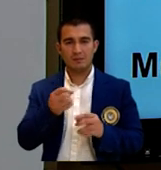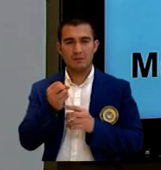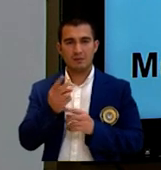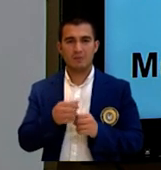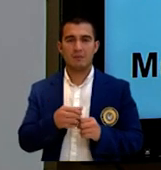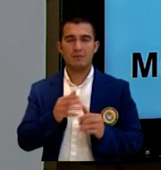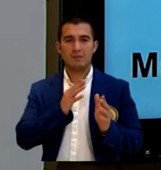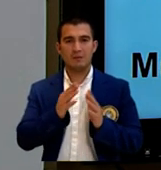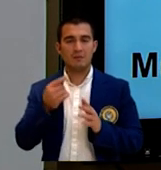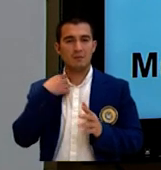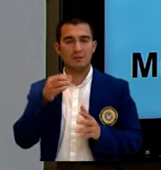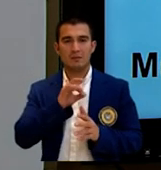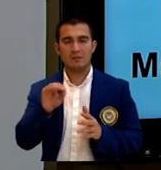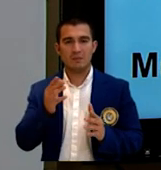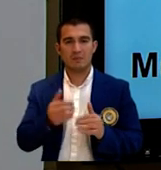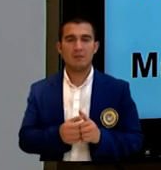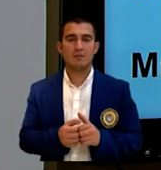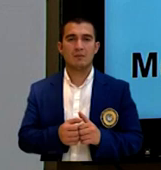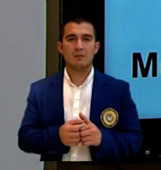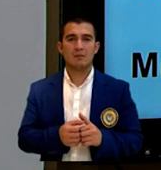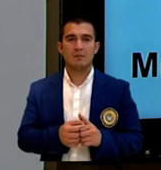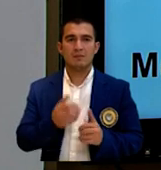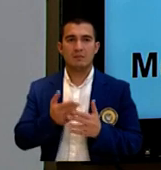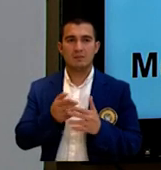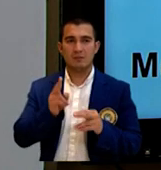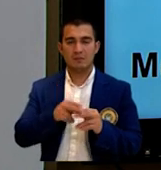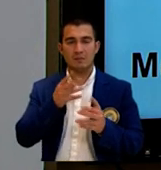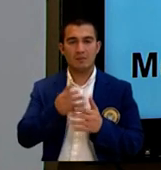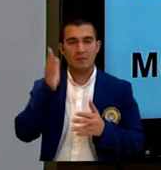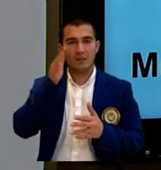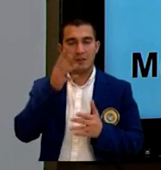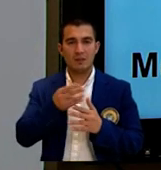0.12 kilogram taqsim mol. Vodorod uchun esa bu molar massa